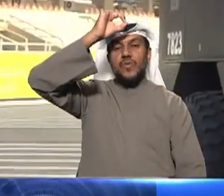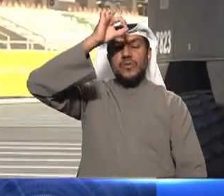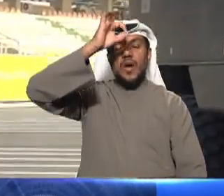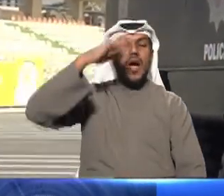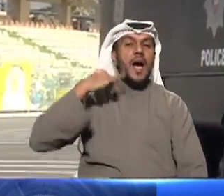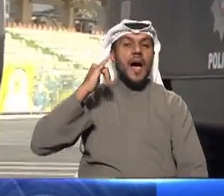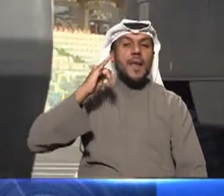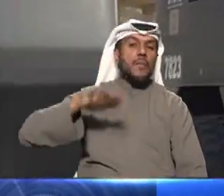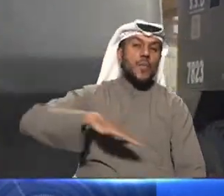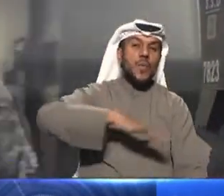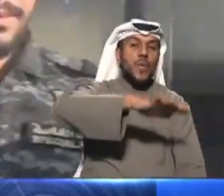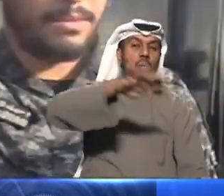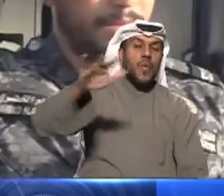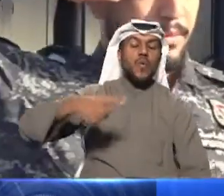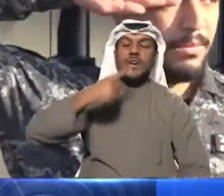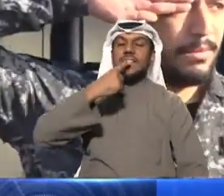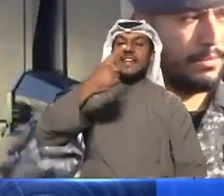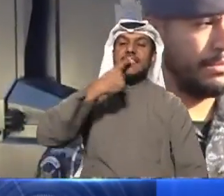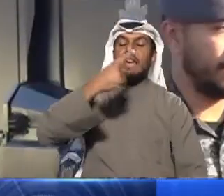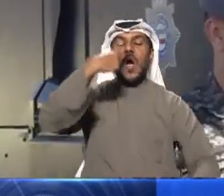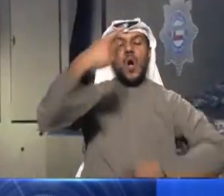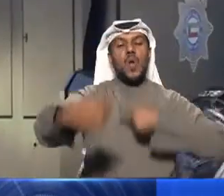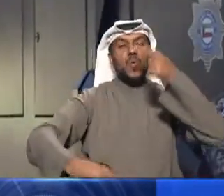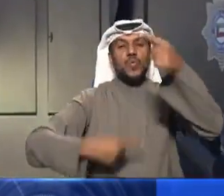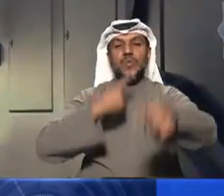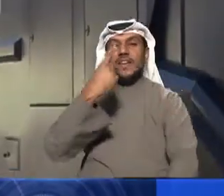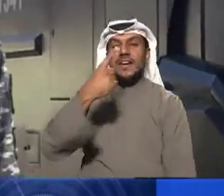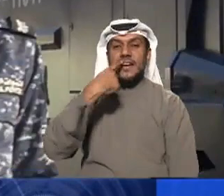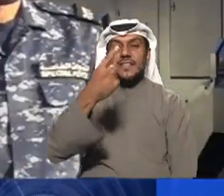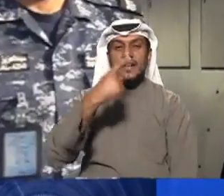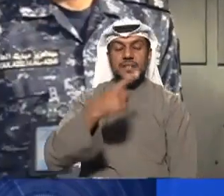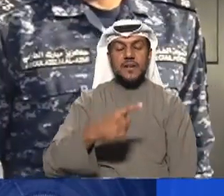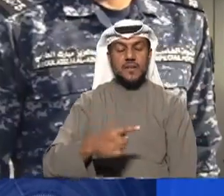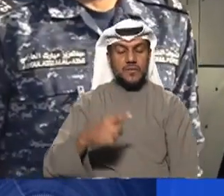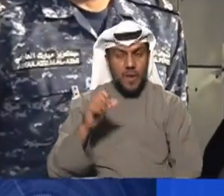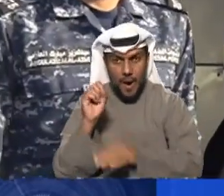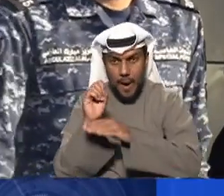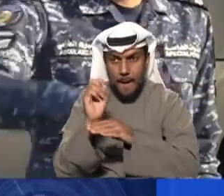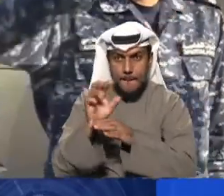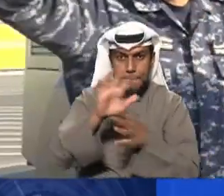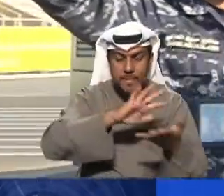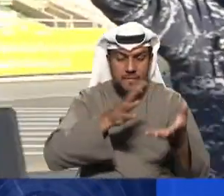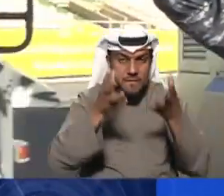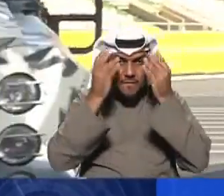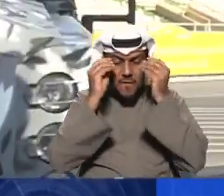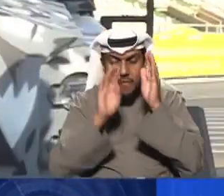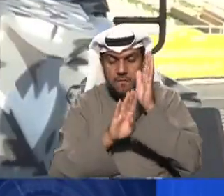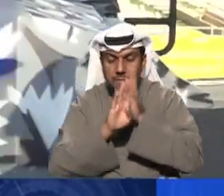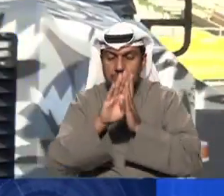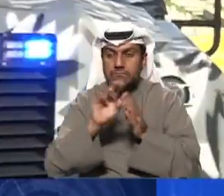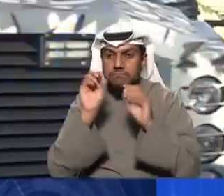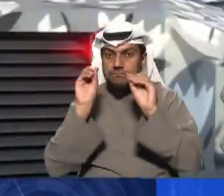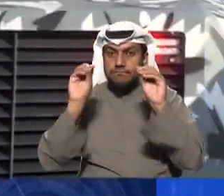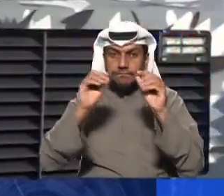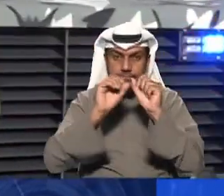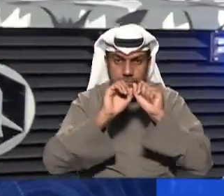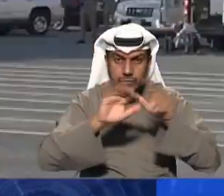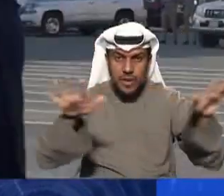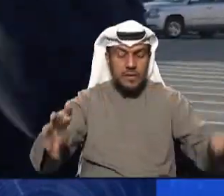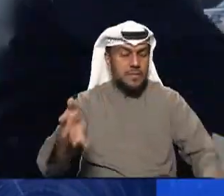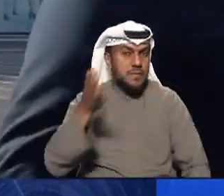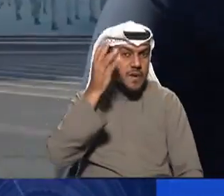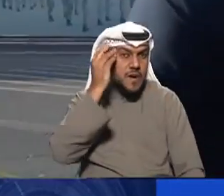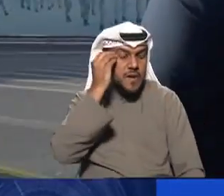هذا الاحتفال أصبح تقليدا سنويا يجسد الدور الحيوي الذي تطلع به أجهزة ورجال الشرطة ويبرز